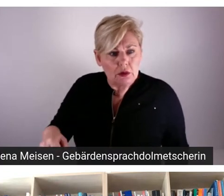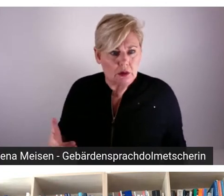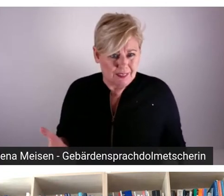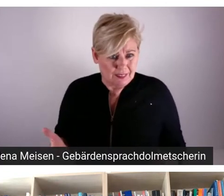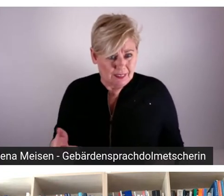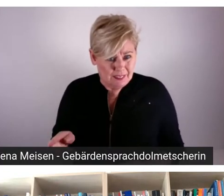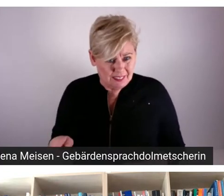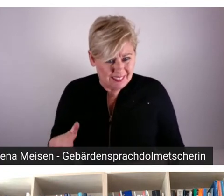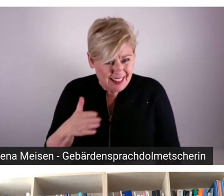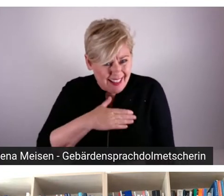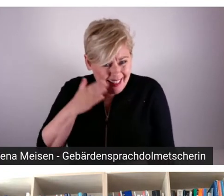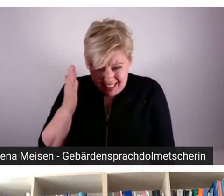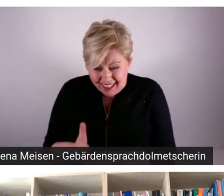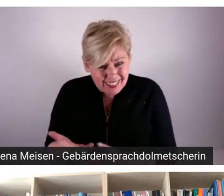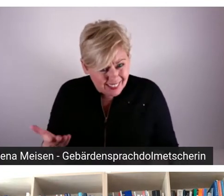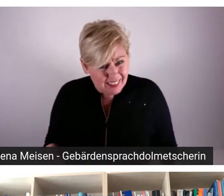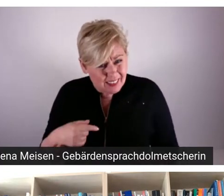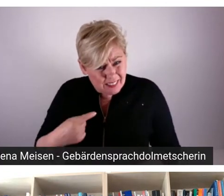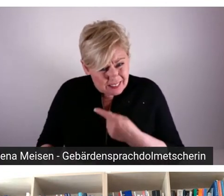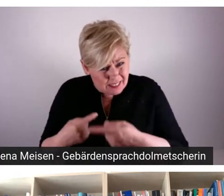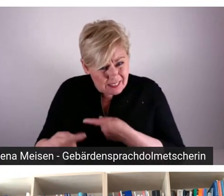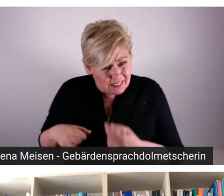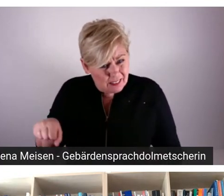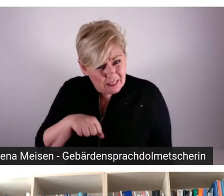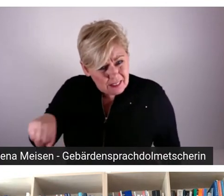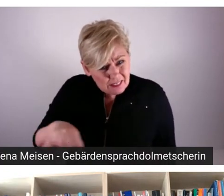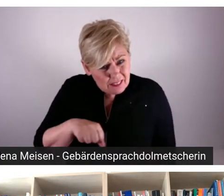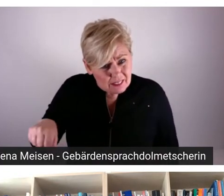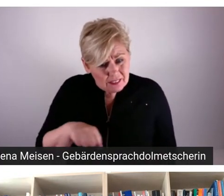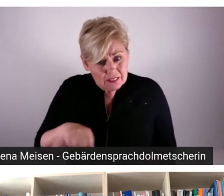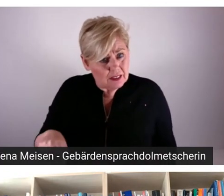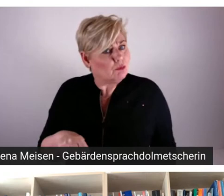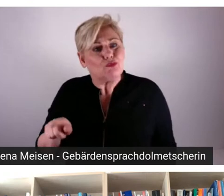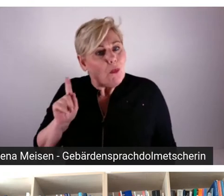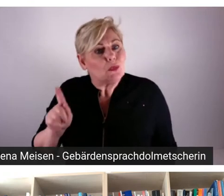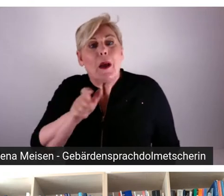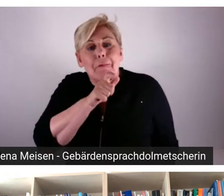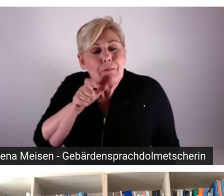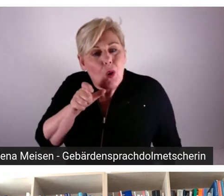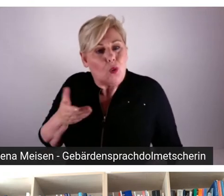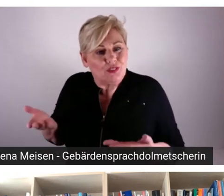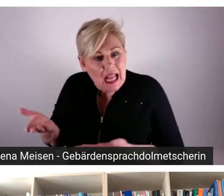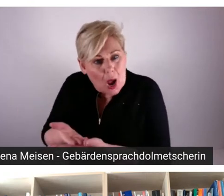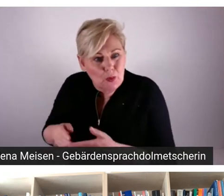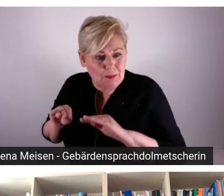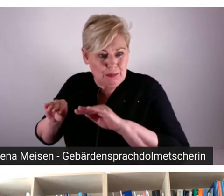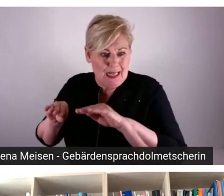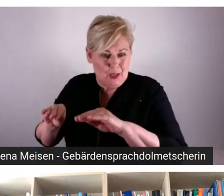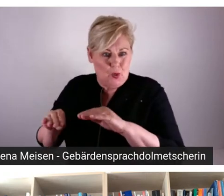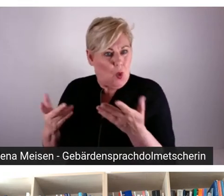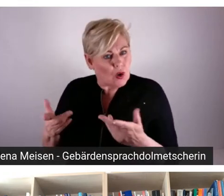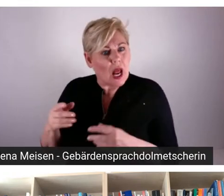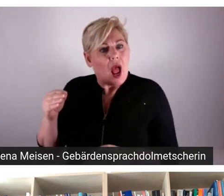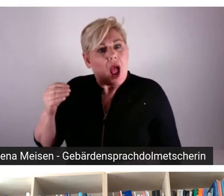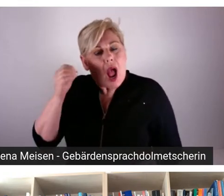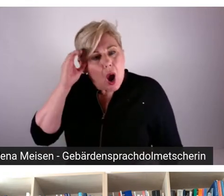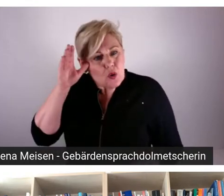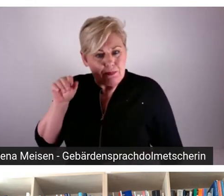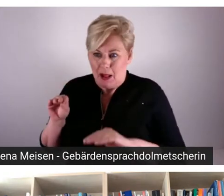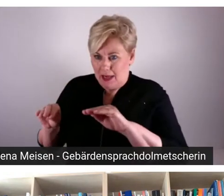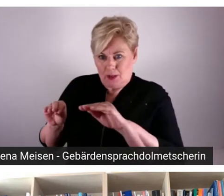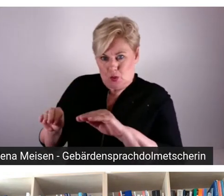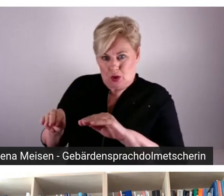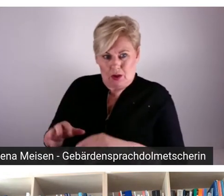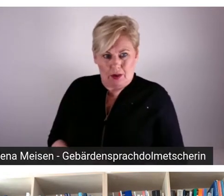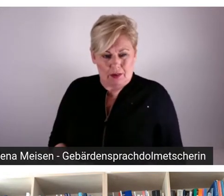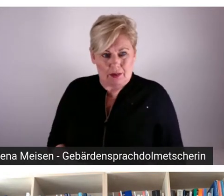der Fahnenstange sein. Diese Menschen brauchen die Chance auf eine Berufsausbildung. Oder mindestens mal auf eine Ausbildung, die sie im Arbeitsleben